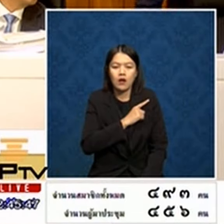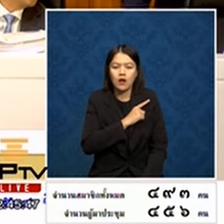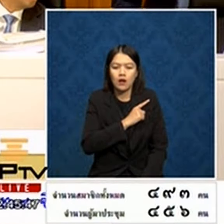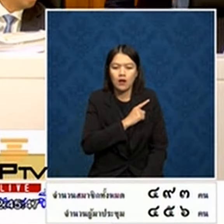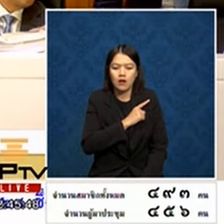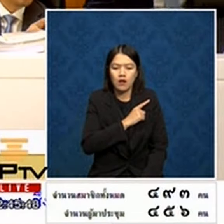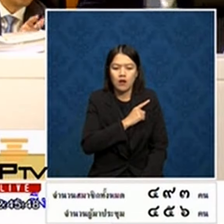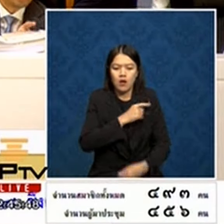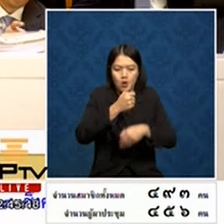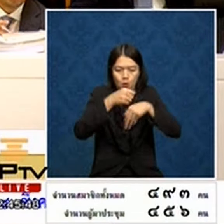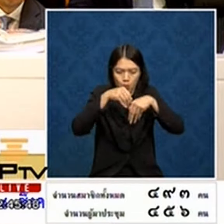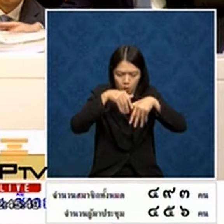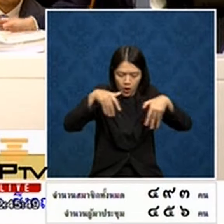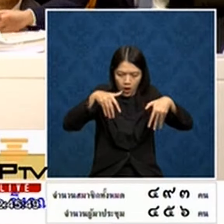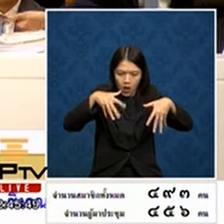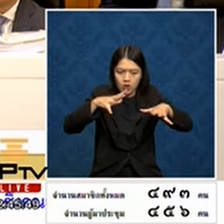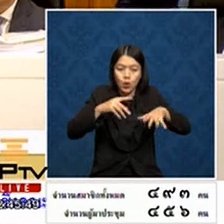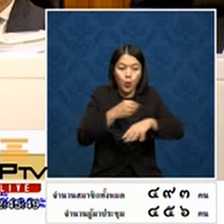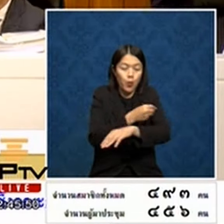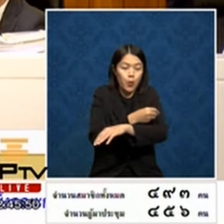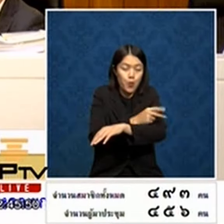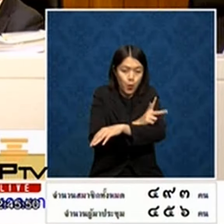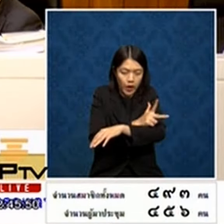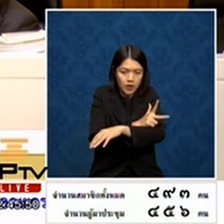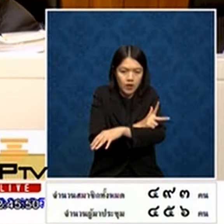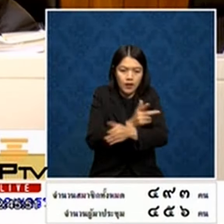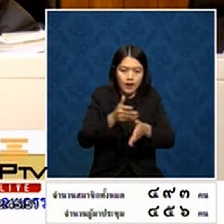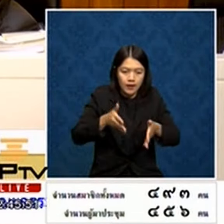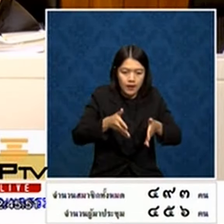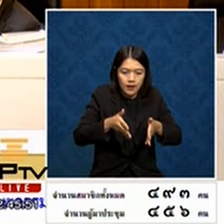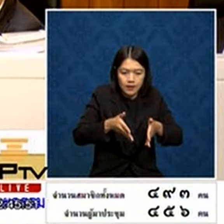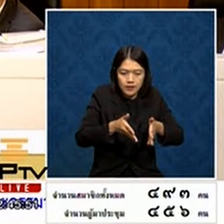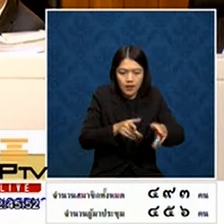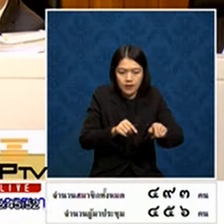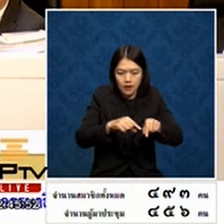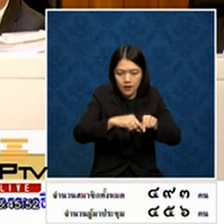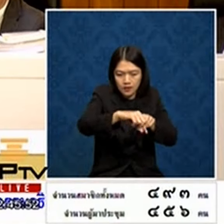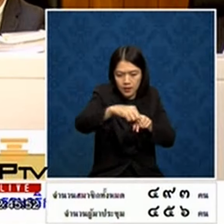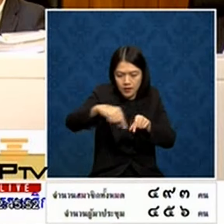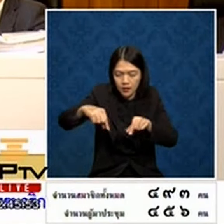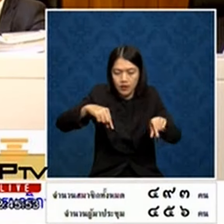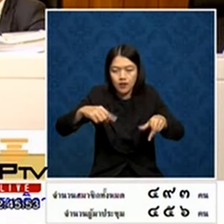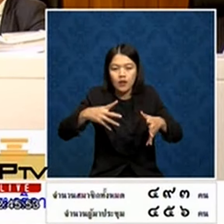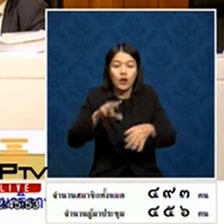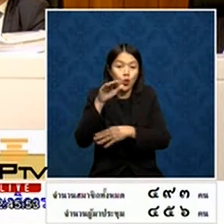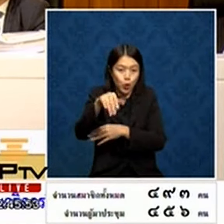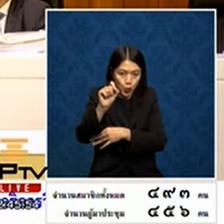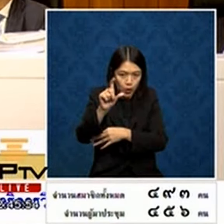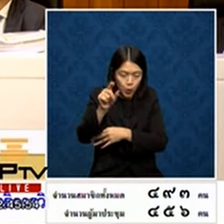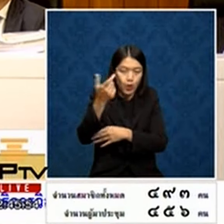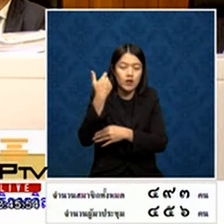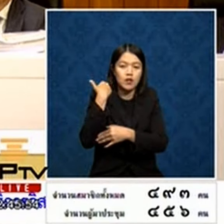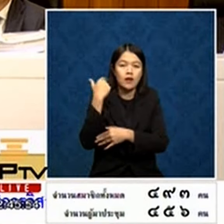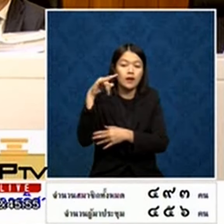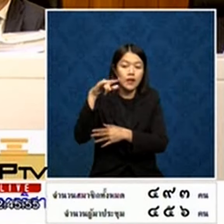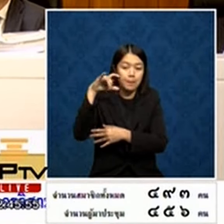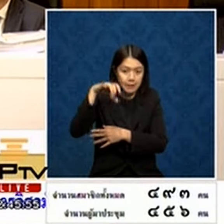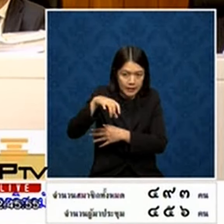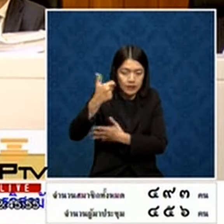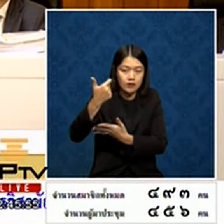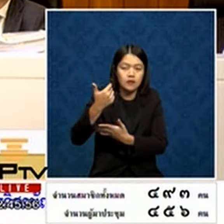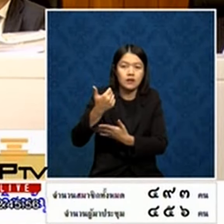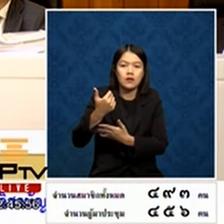ขยายเส้นทางของจังหวัดภูเก็ตไม่ว่าโครงข่ายเส้นทางในเรื่องของ ทางด่วนนะคะในเรื่องของสนามบินนะคะในเรื่อง